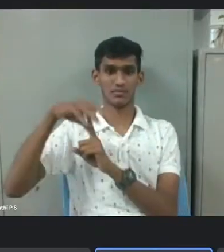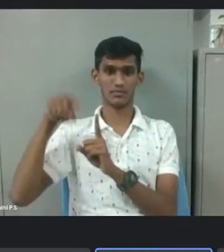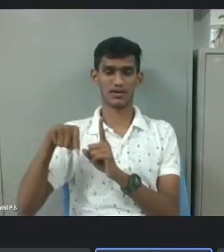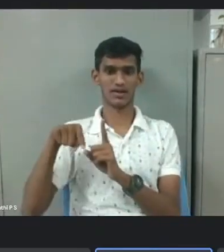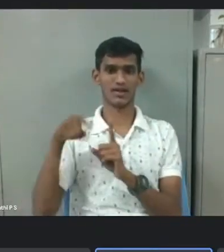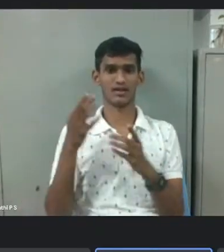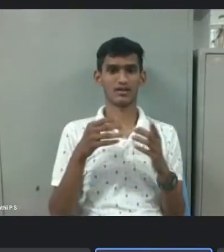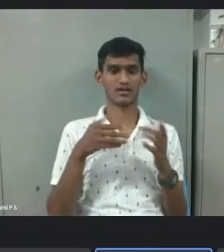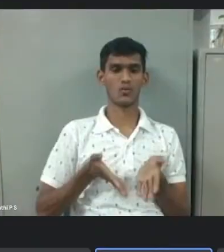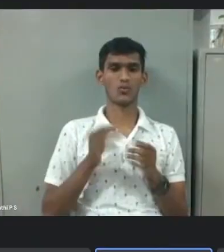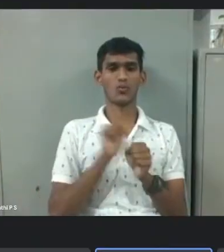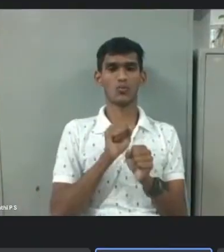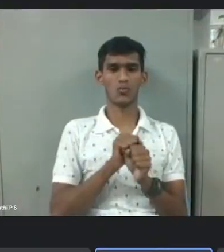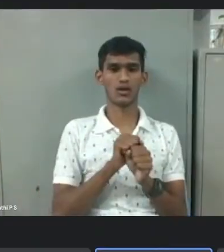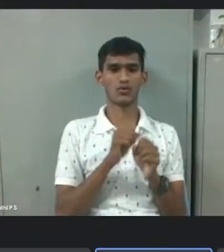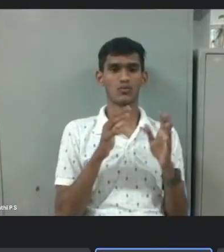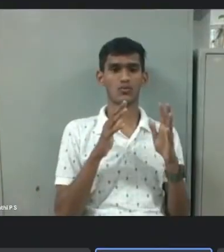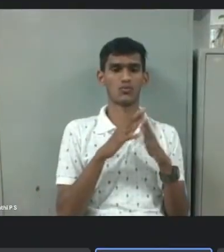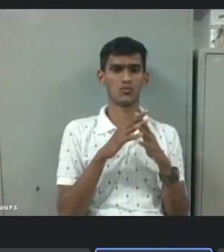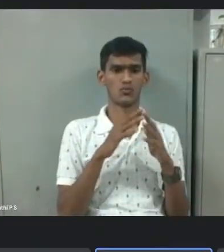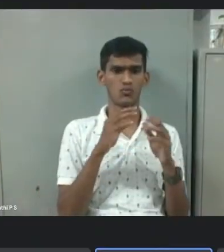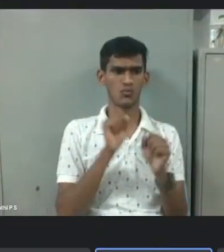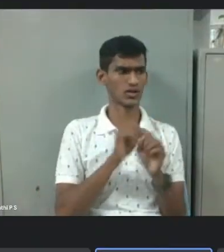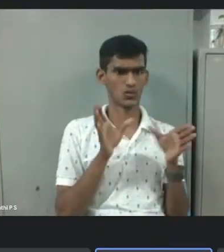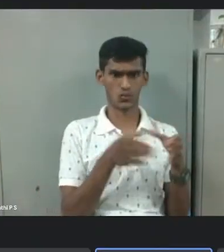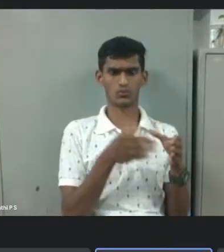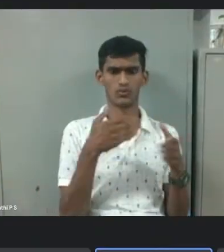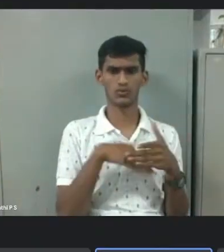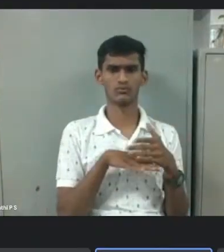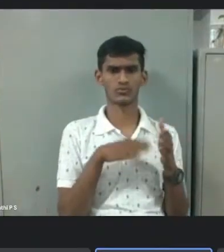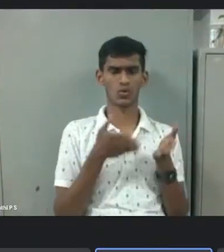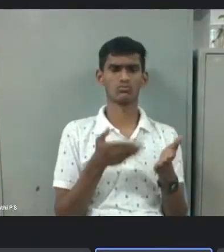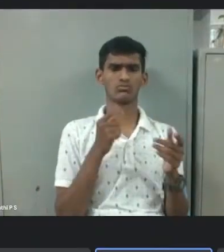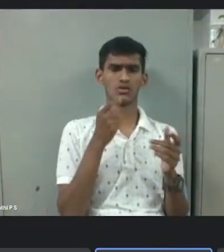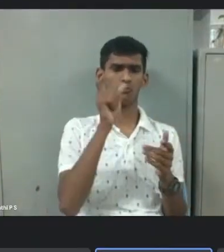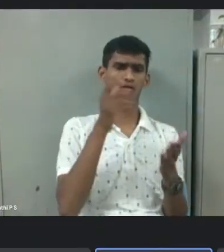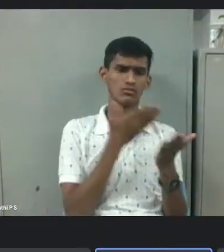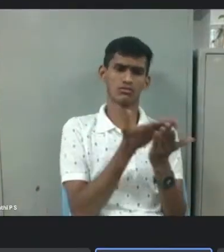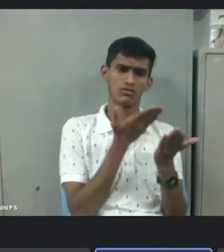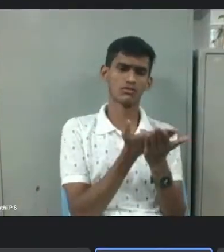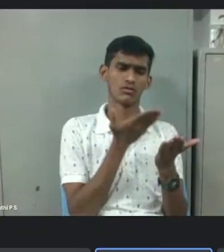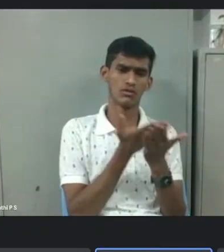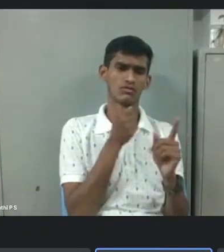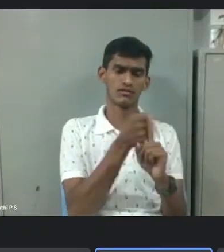ഗ്രൂപ്പിലുണ്ട്, പഞ്ചായത്തിലെ വർക്കിംഗ് ഗ്രൂപ്പിലുണ്ട്. അപ്പൊ നിരന്തരം അതിൽ എഴുതി കൊടുക്കുക, ആവശ്യപ്പെട്, ഗ്രാമസഭകളിൽ ആവശ്യപ്പെടുകയൊക്കെ ചെയ്യണുണ്ട്.